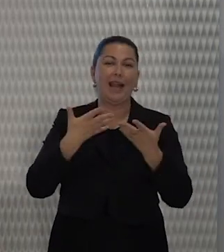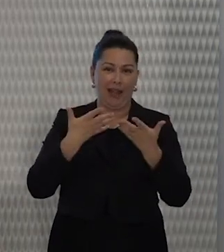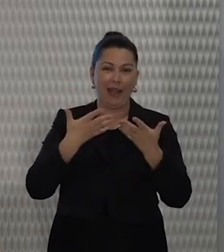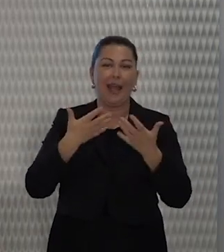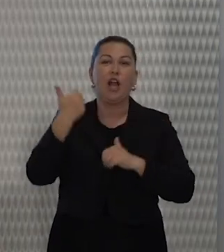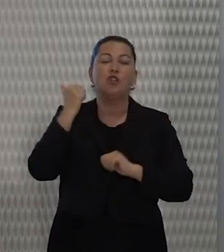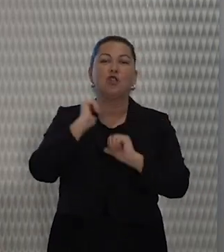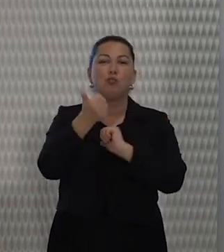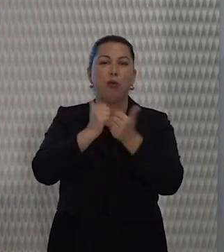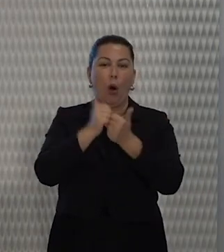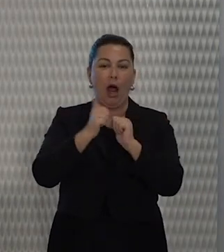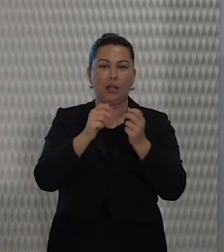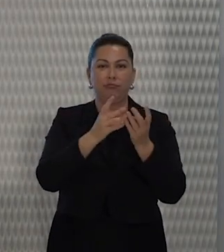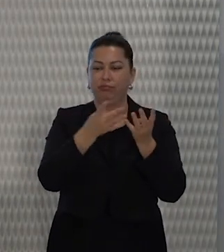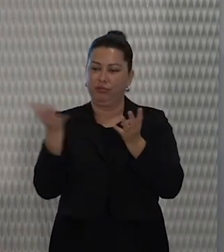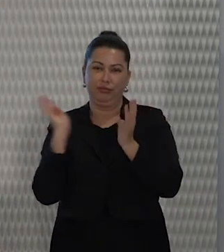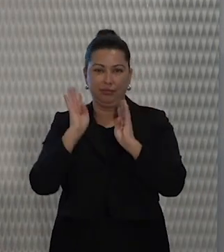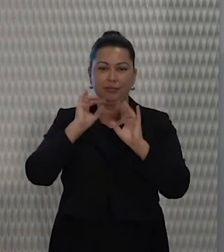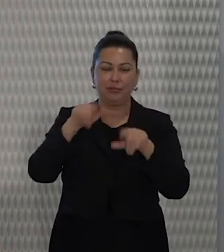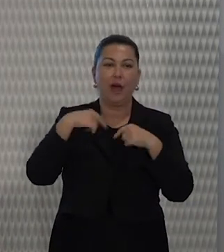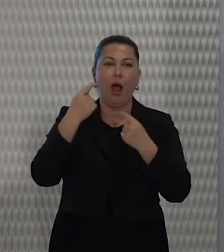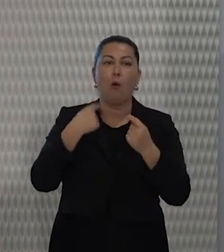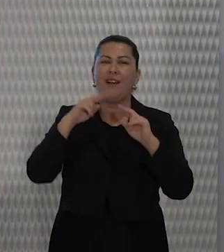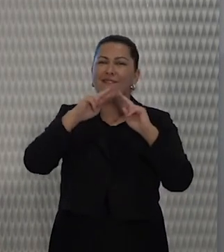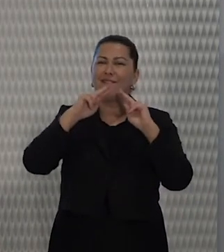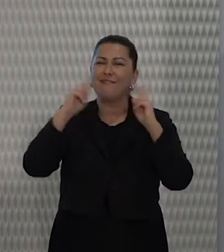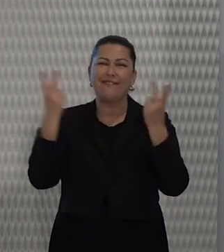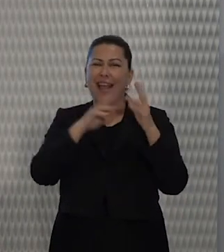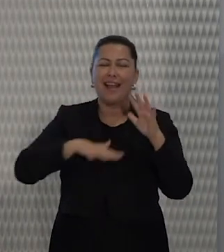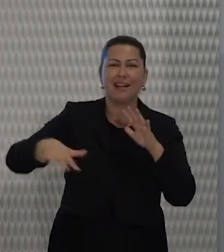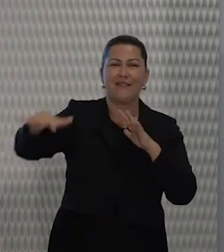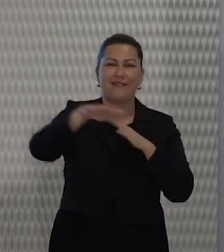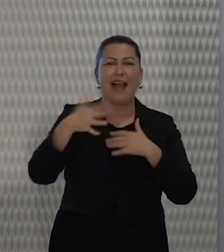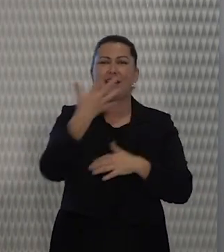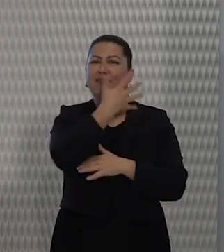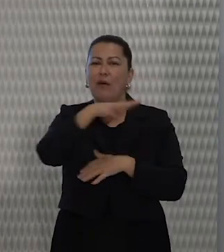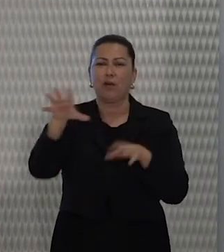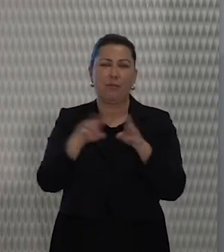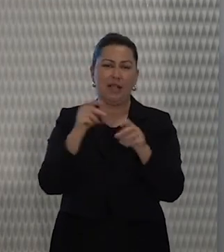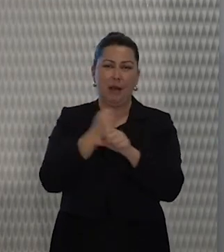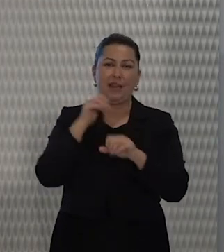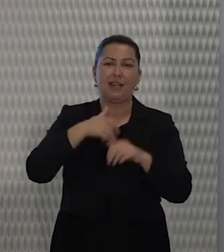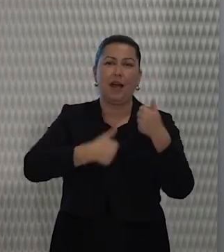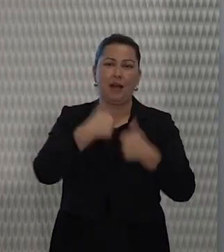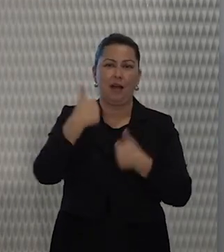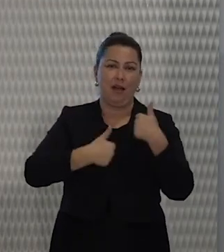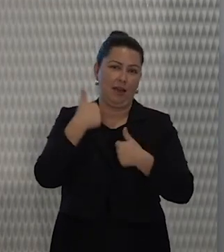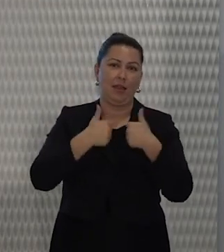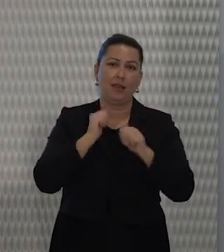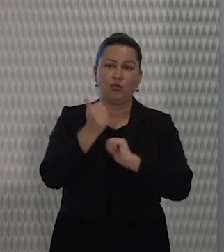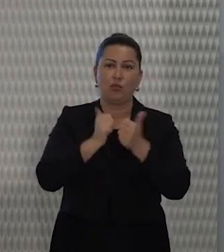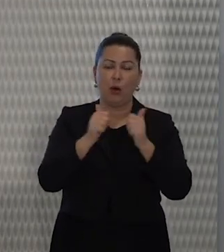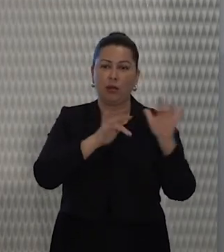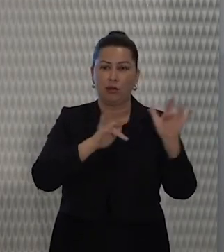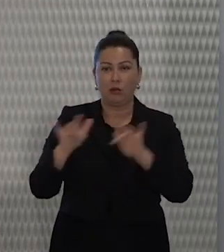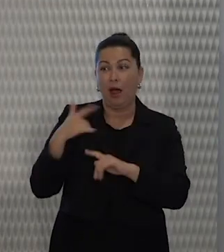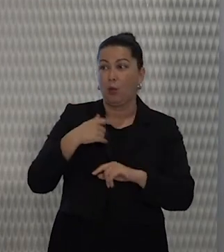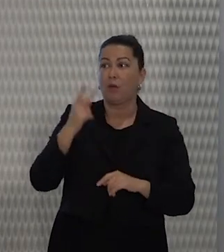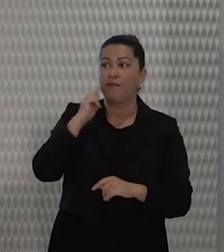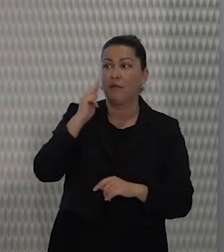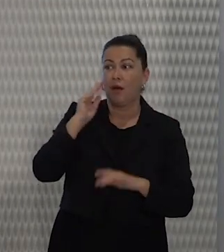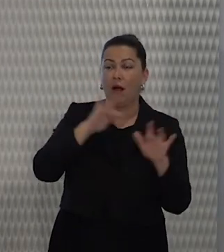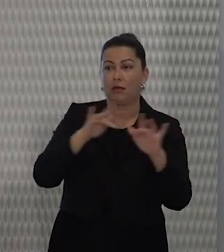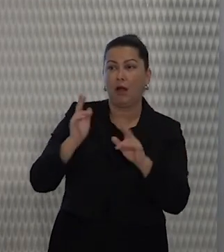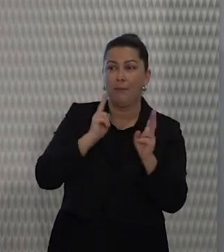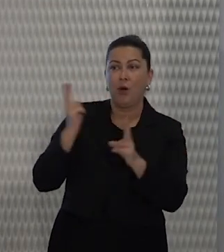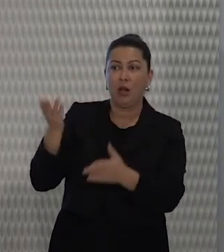Racing heißt bei uns mittlerweile, dass wir weltweit mit über 500 Mitarbeitern Rennsport betreiben. Und die Firma gibt uns die Möglichkeit,